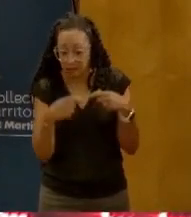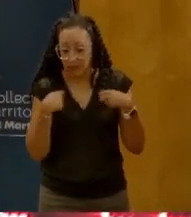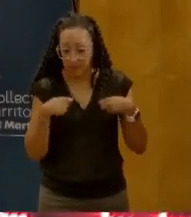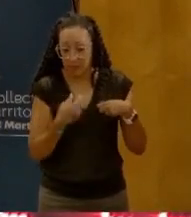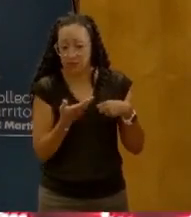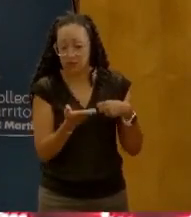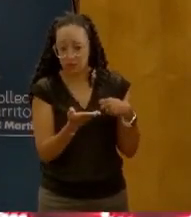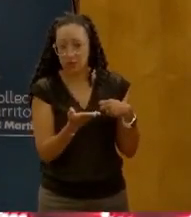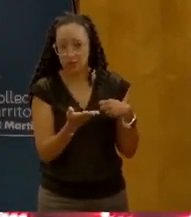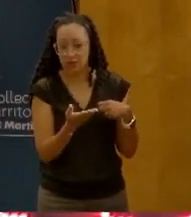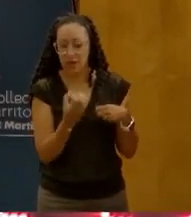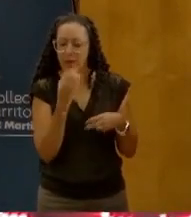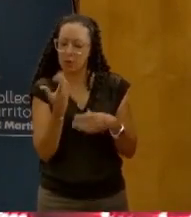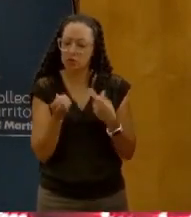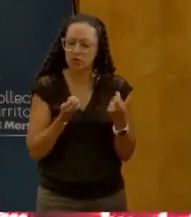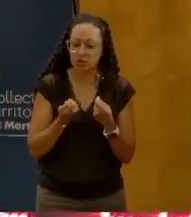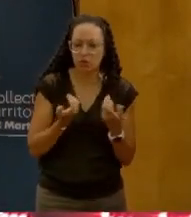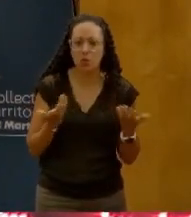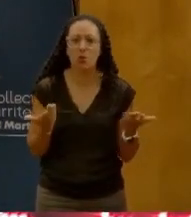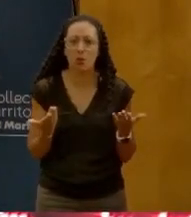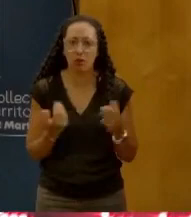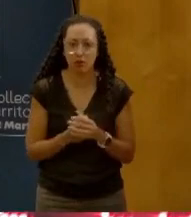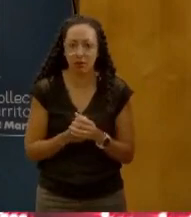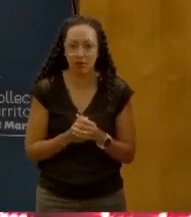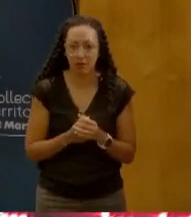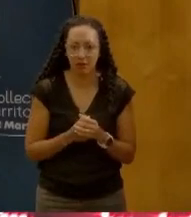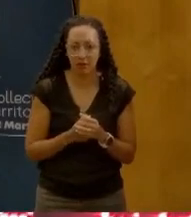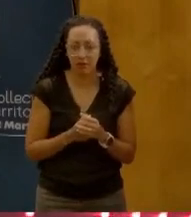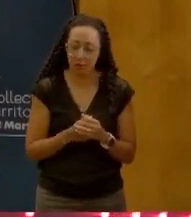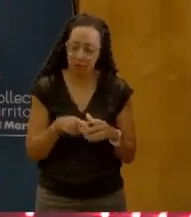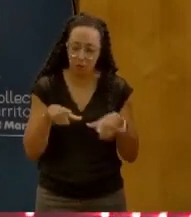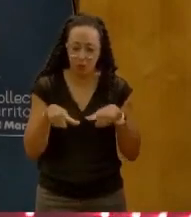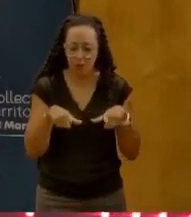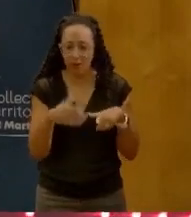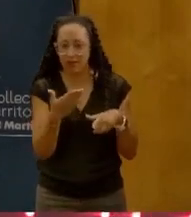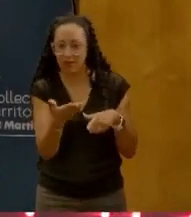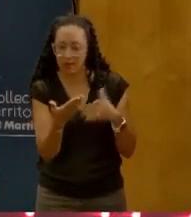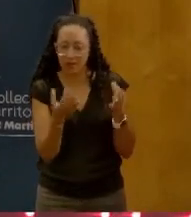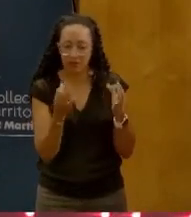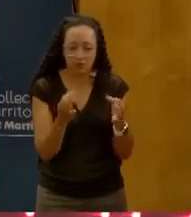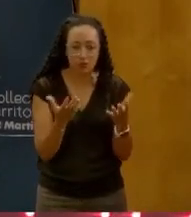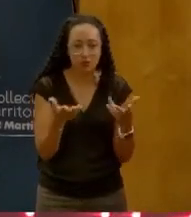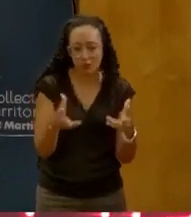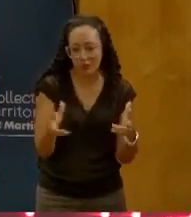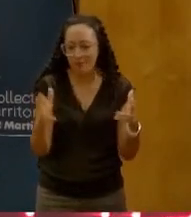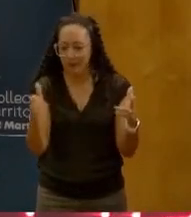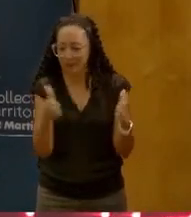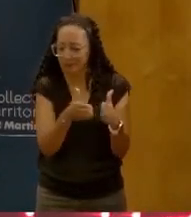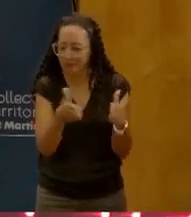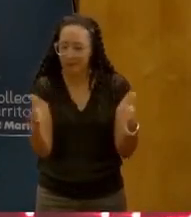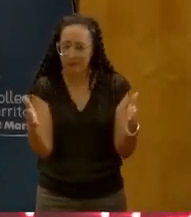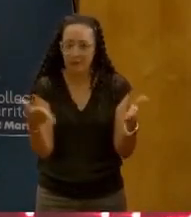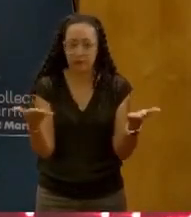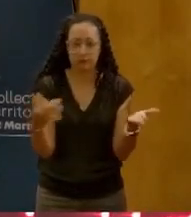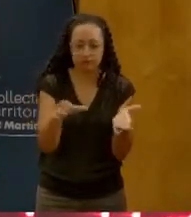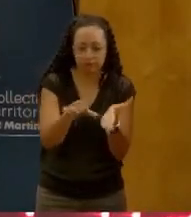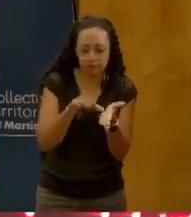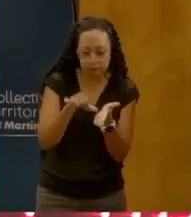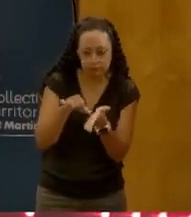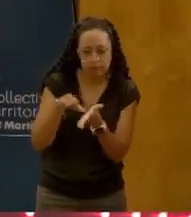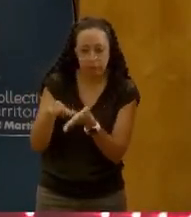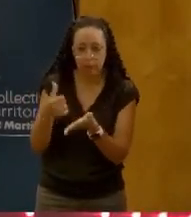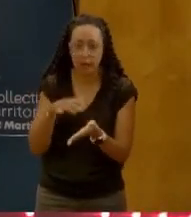la bonne gestion, ce serait de faire en sorte que les loyers que vous puissiez leur donner puissent correspondre sur un temps relativement court, puisque c'est de